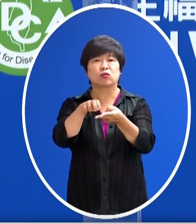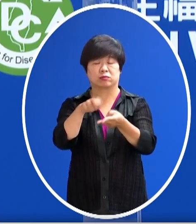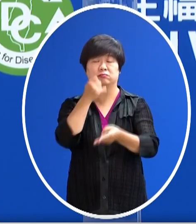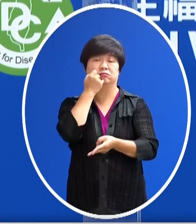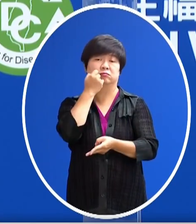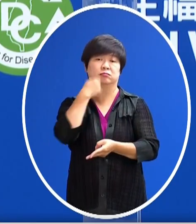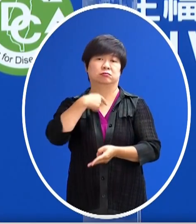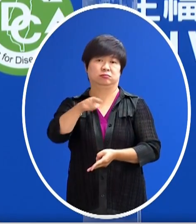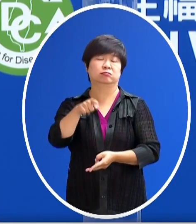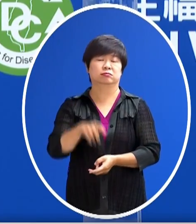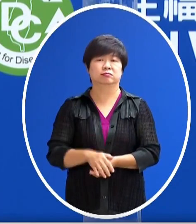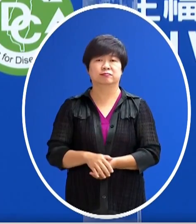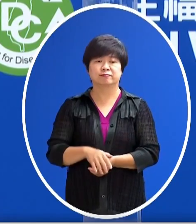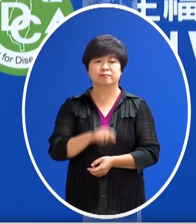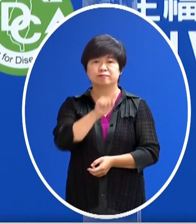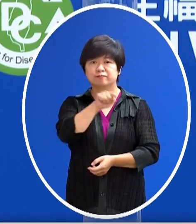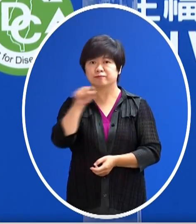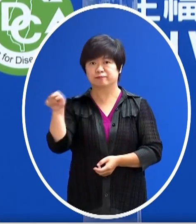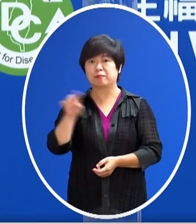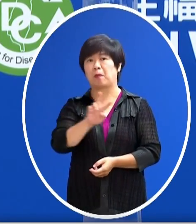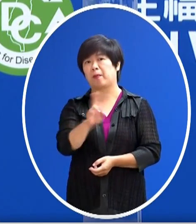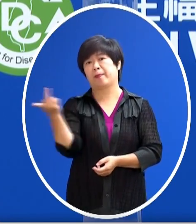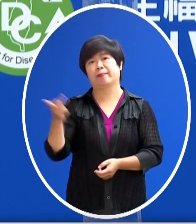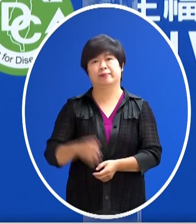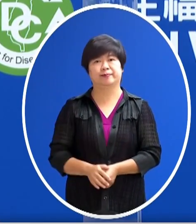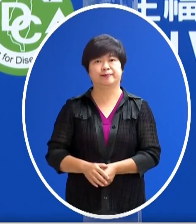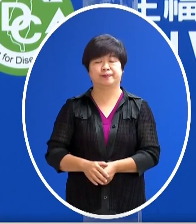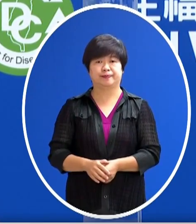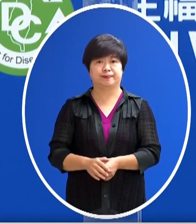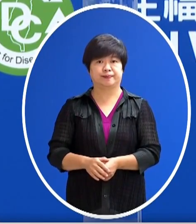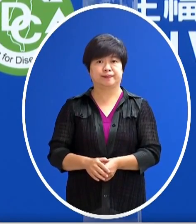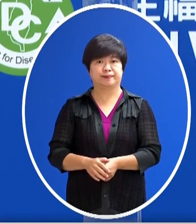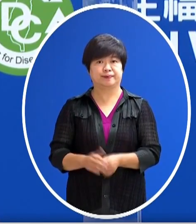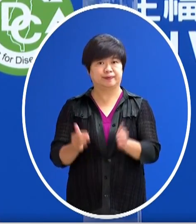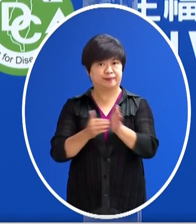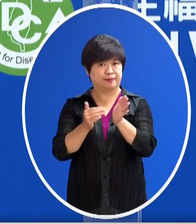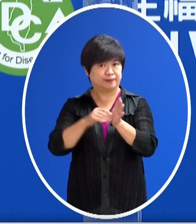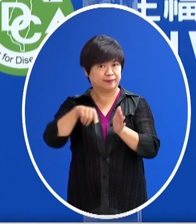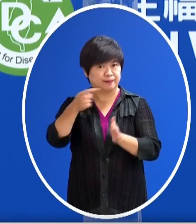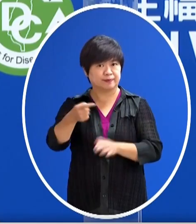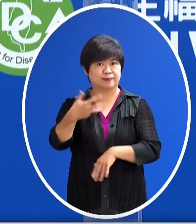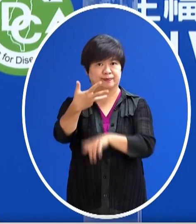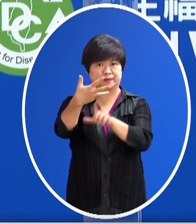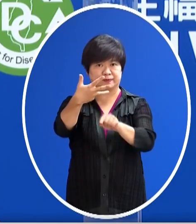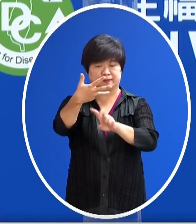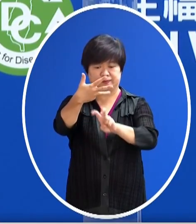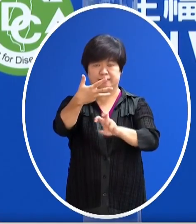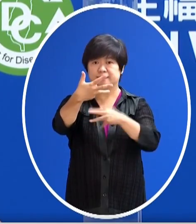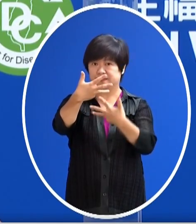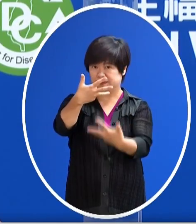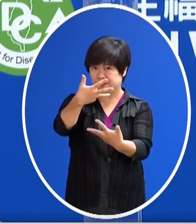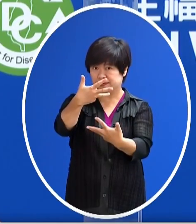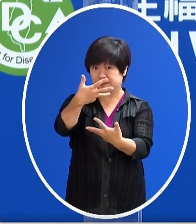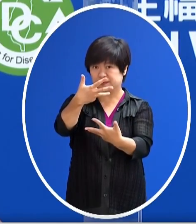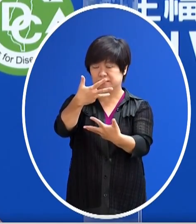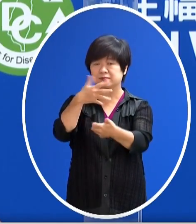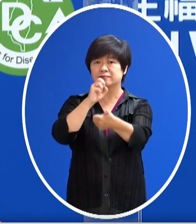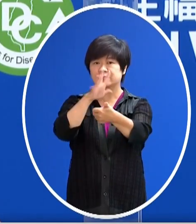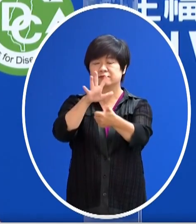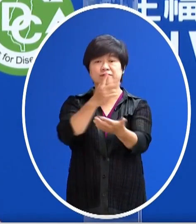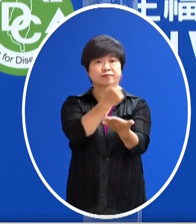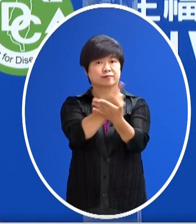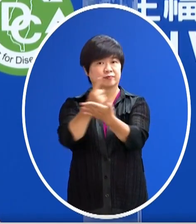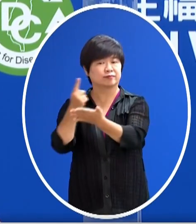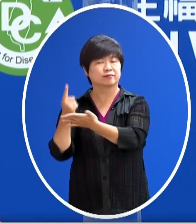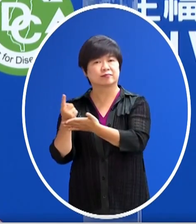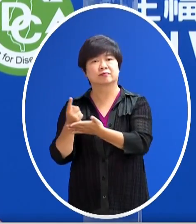来选，他可以来选。那选完之后呢，在8月28号，那我们会通知所有的，